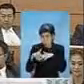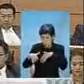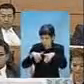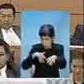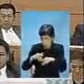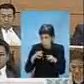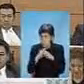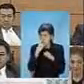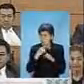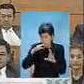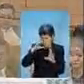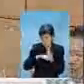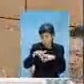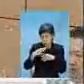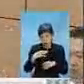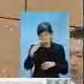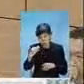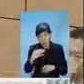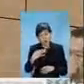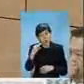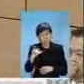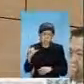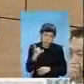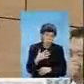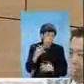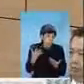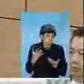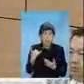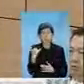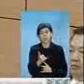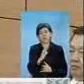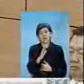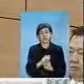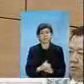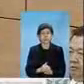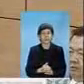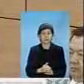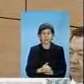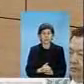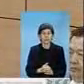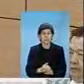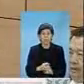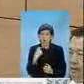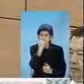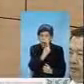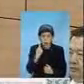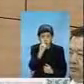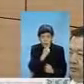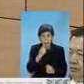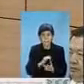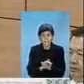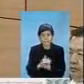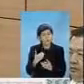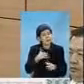คนเสื้อแดงลงสมัครประชาชนเลือกไหมถ้าเลือกก็มาไม่เลือกก็ไม่มาว่าใครก็ตาม